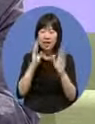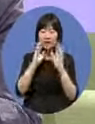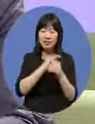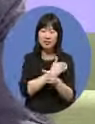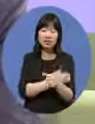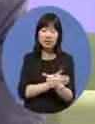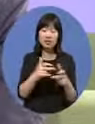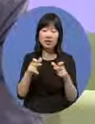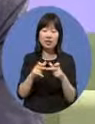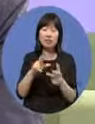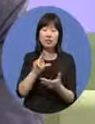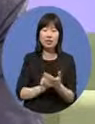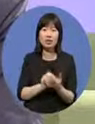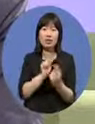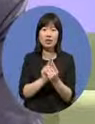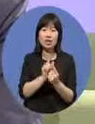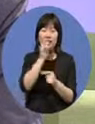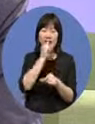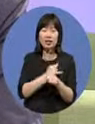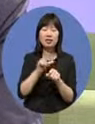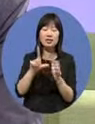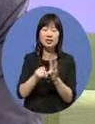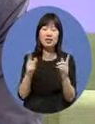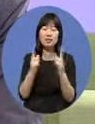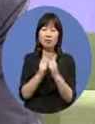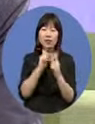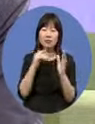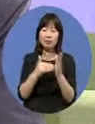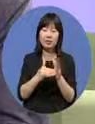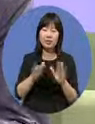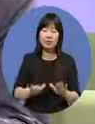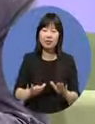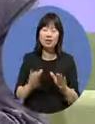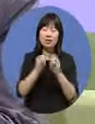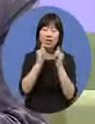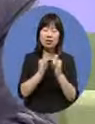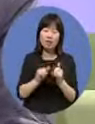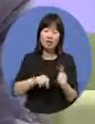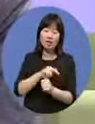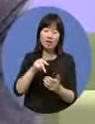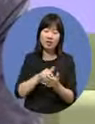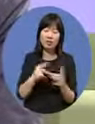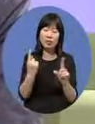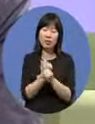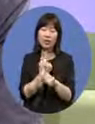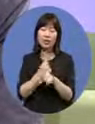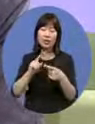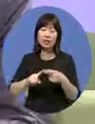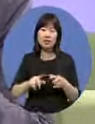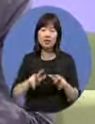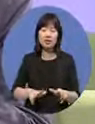등의 문제들이 나타날 수 있는 그런 시대이거든요. 네. 지금의 우리 사회 환경이 변했다는 것들을